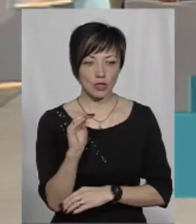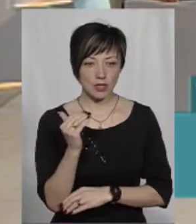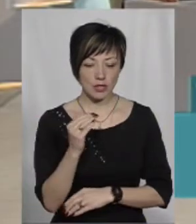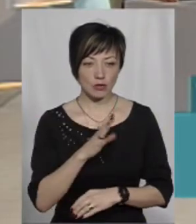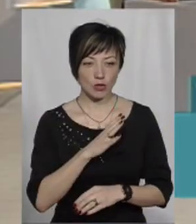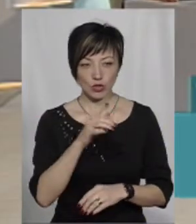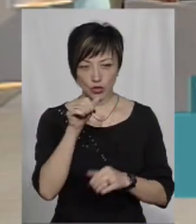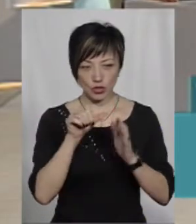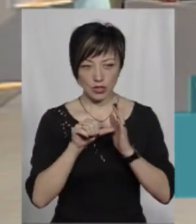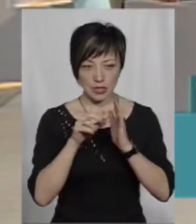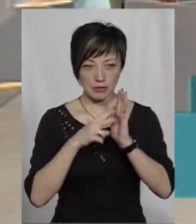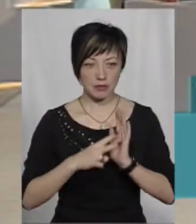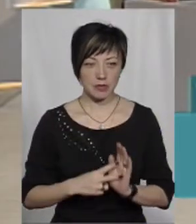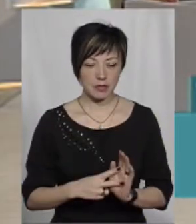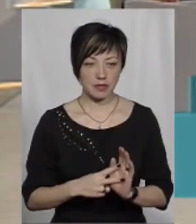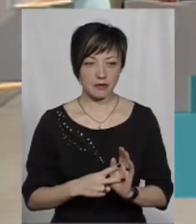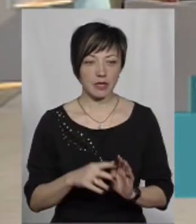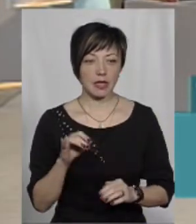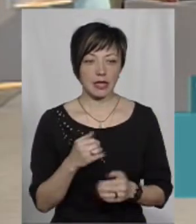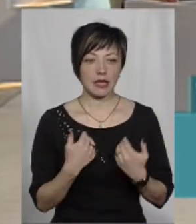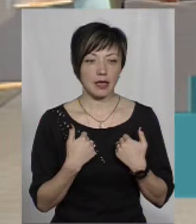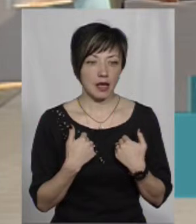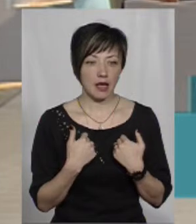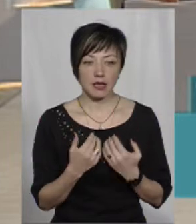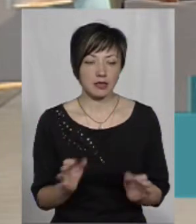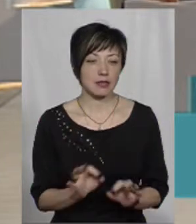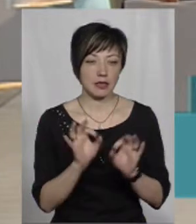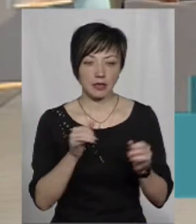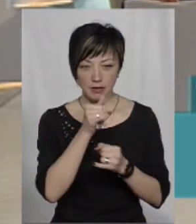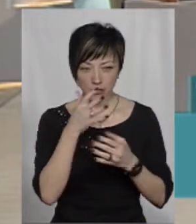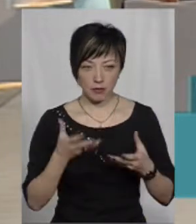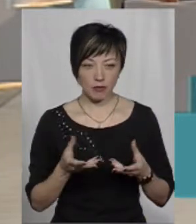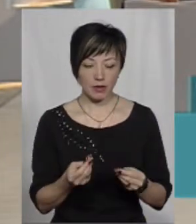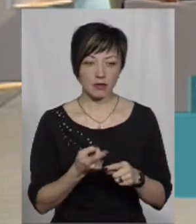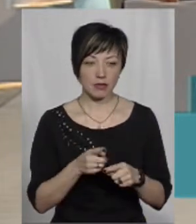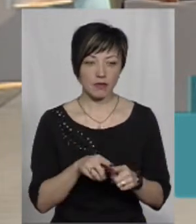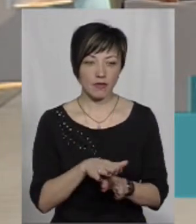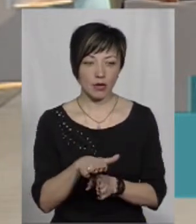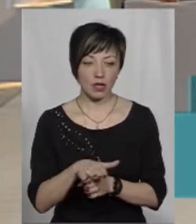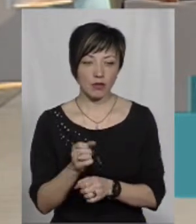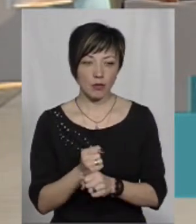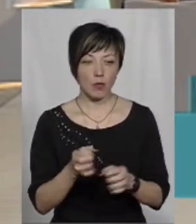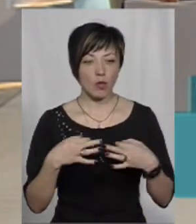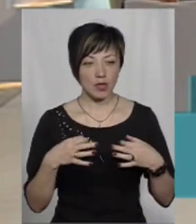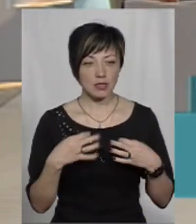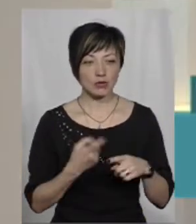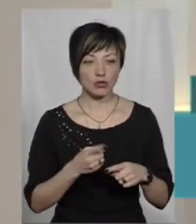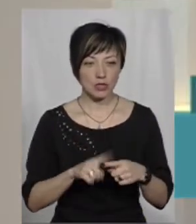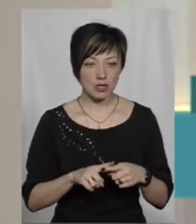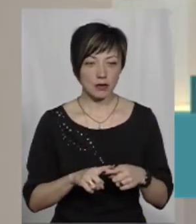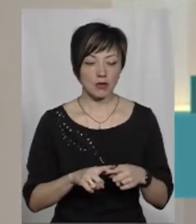дитина. Дитині було 7 місяців. Я ніяким чином не міг вплинути на то виконання цих робіт. Мені пояснили, що